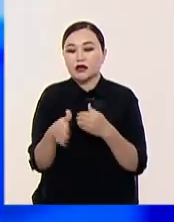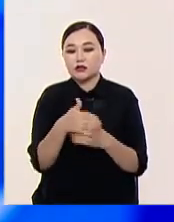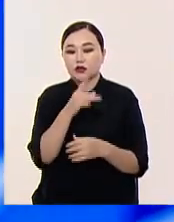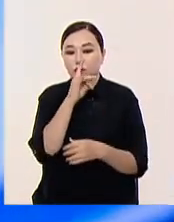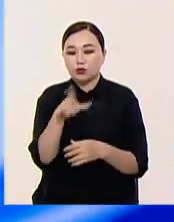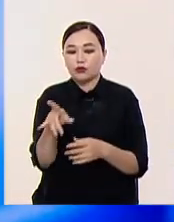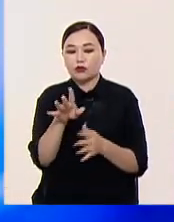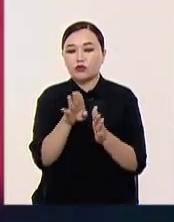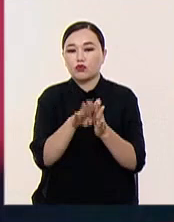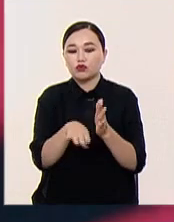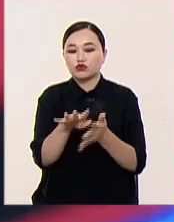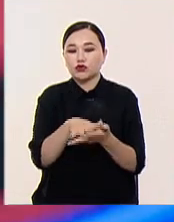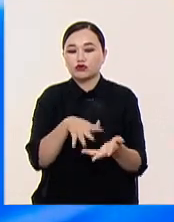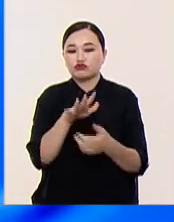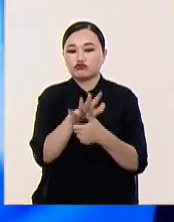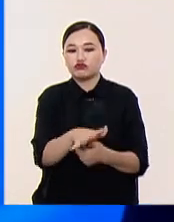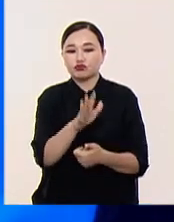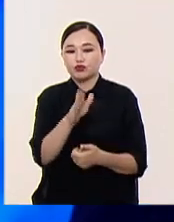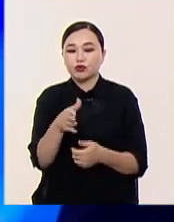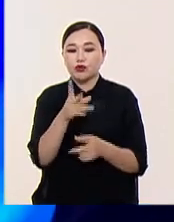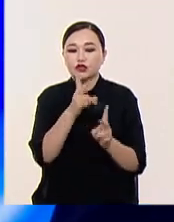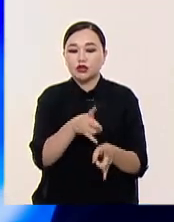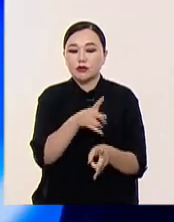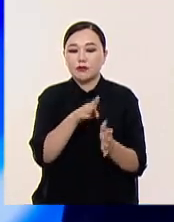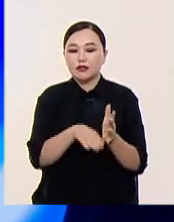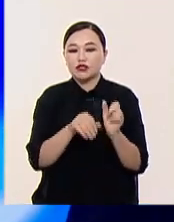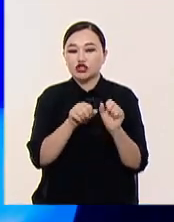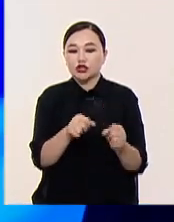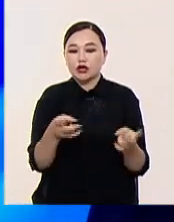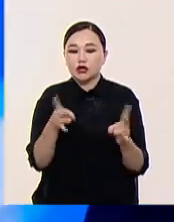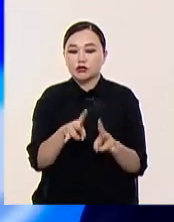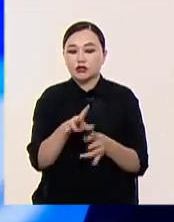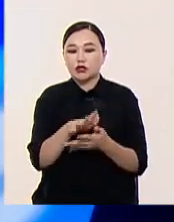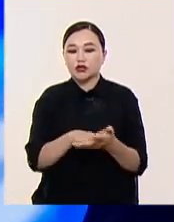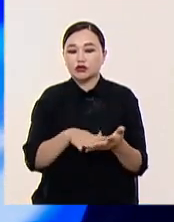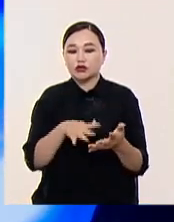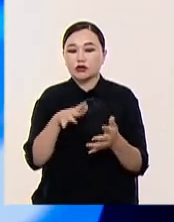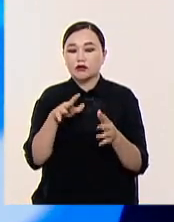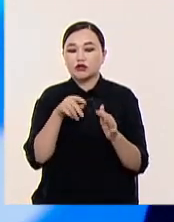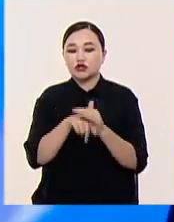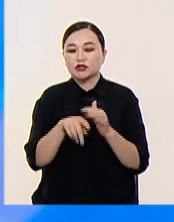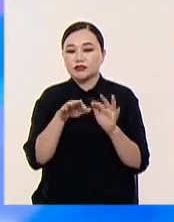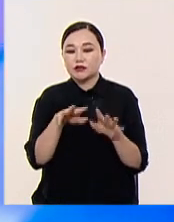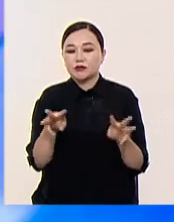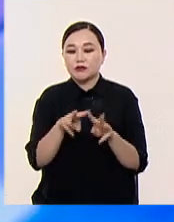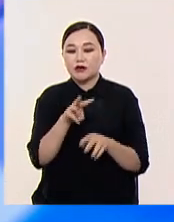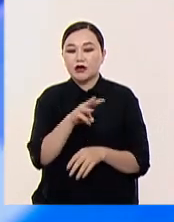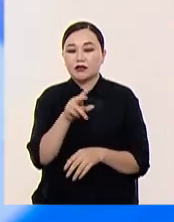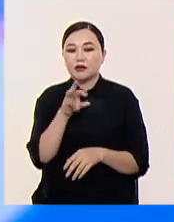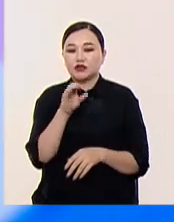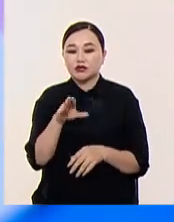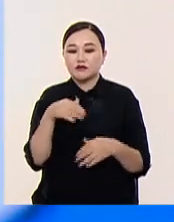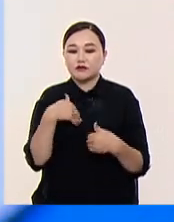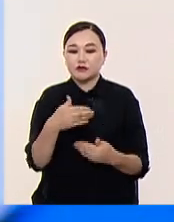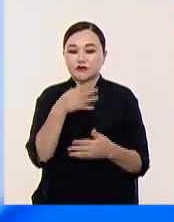олар одан бетер басынып кетеді. Ал жапа шеккендер қорғаусыз қалады. Ізінше ішкі істер министрі Марат Ахметжанов та өз